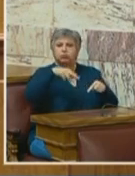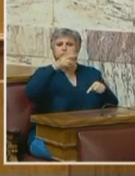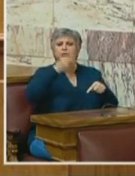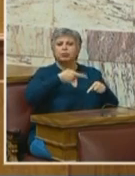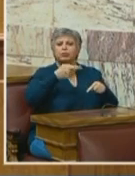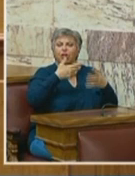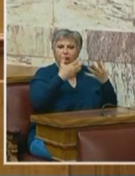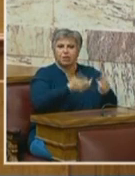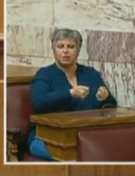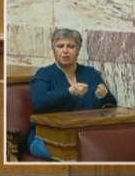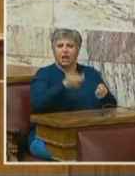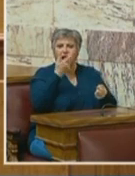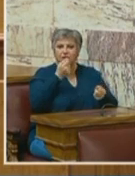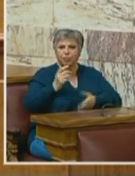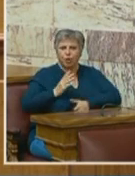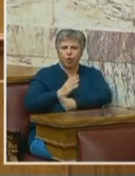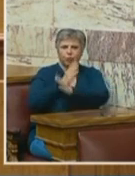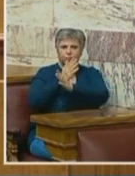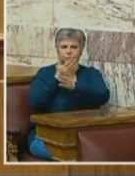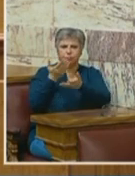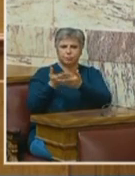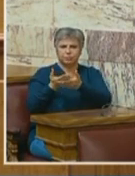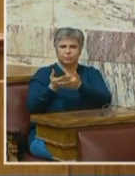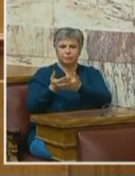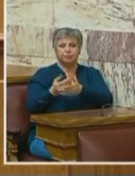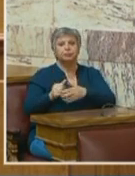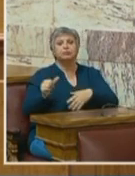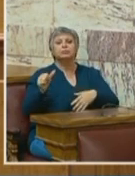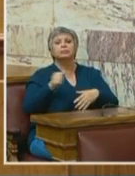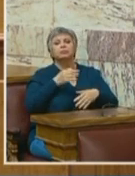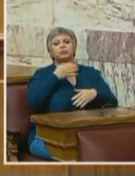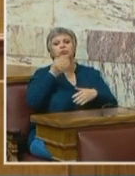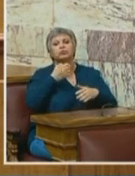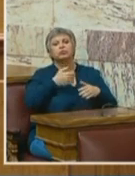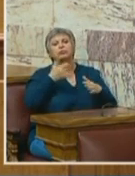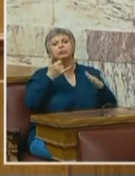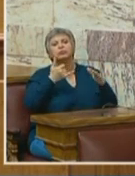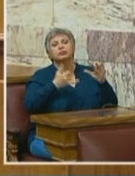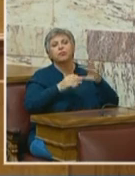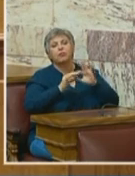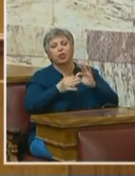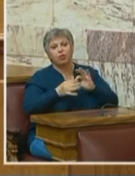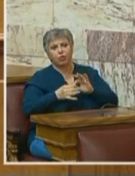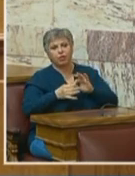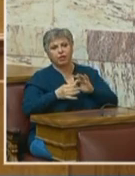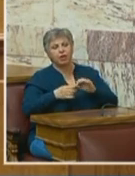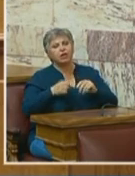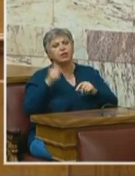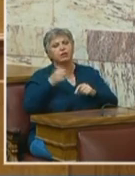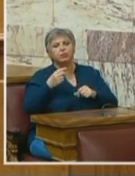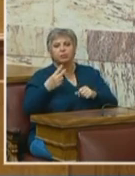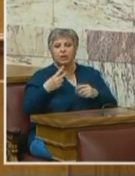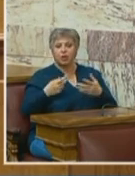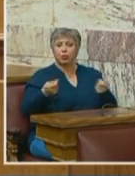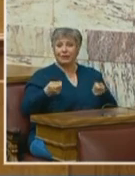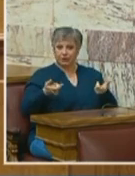Επανέρχομαι στην ουσία και συνοψίζω τα συμπεράσματα τα οποία θα έπρεπε να σας κάνουν να ντρέπεστε για τις επιλογές σας.